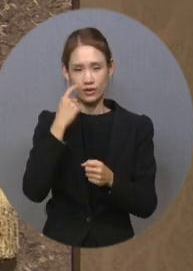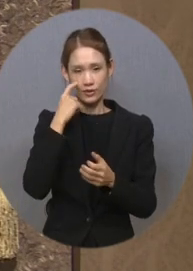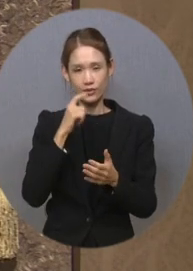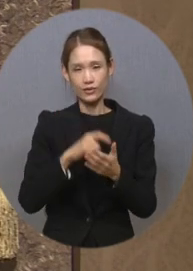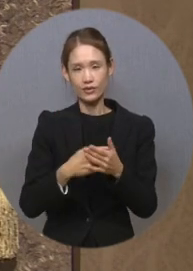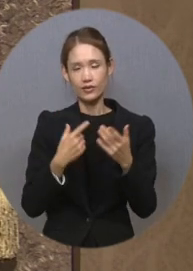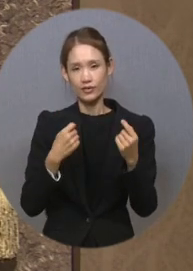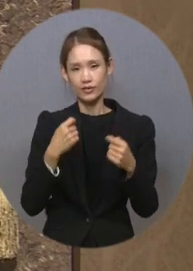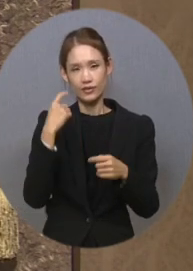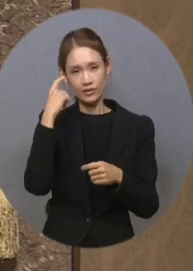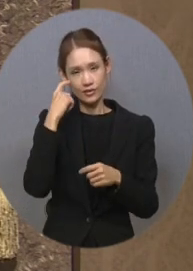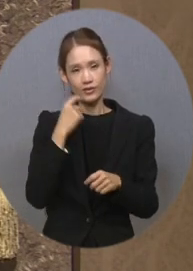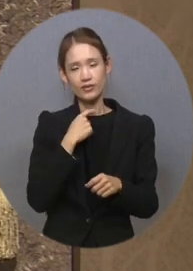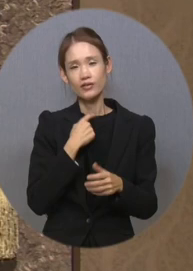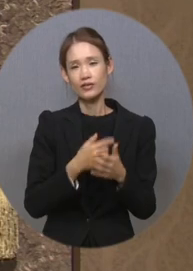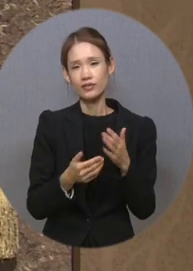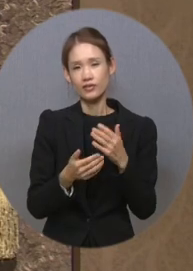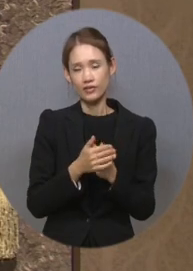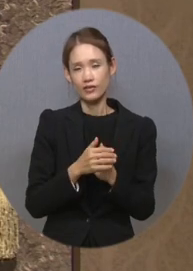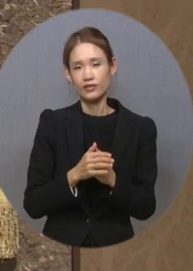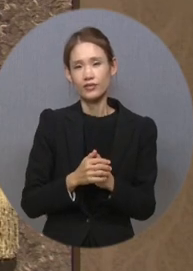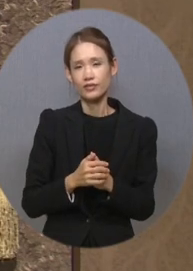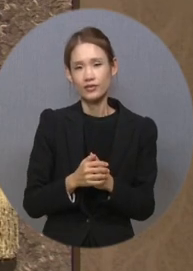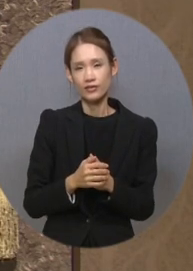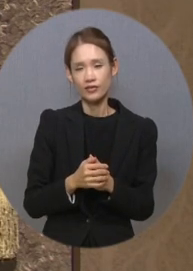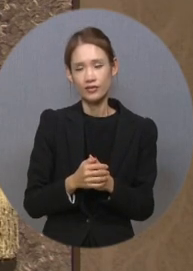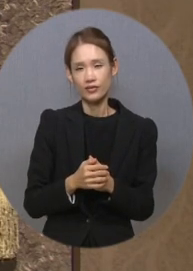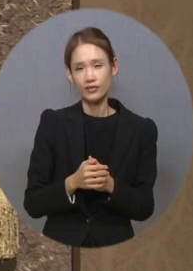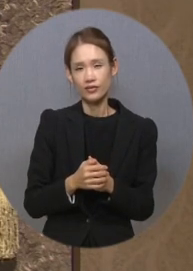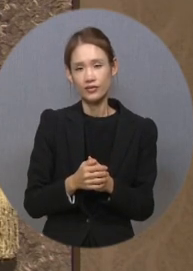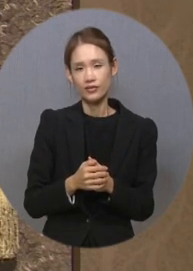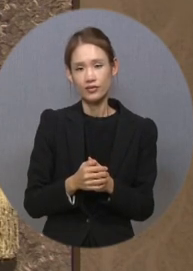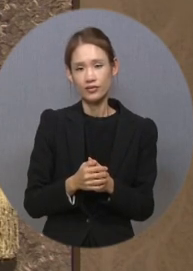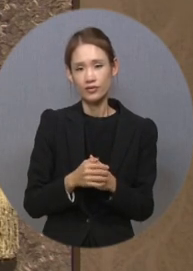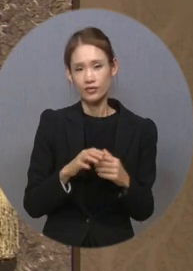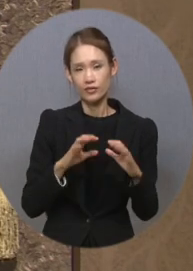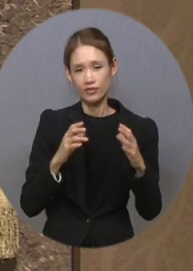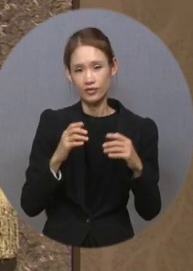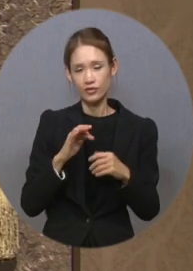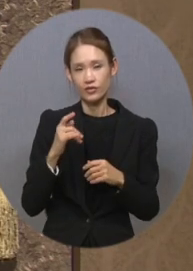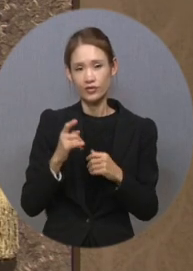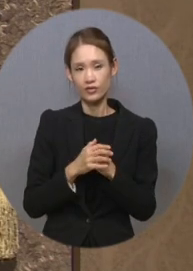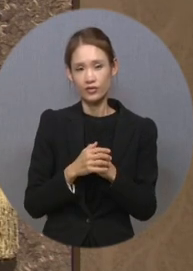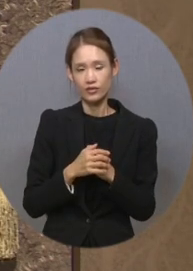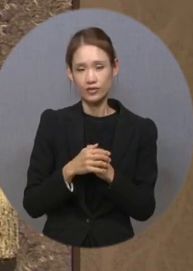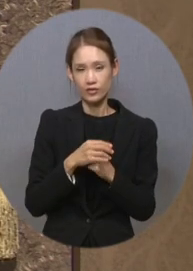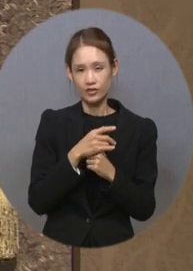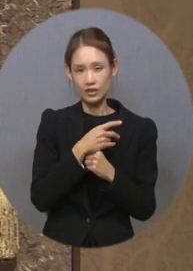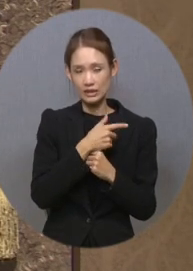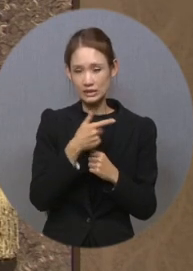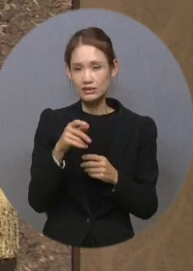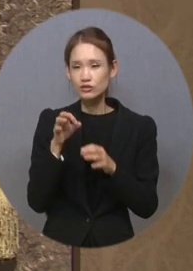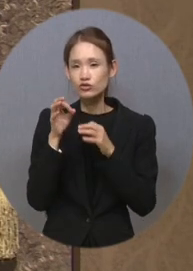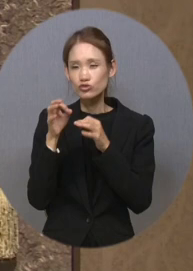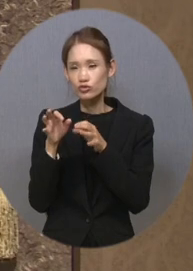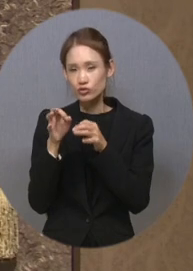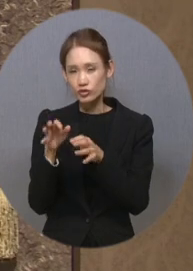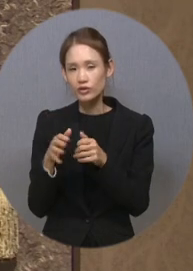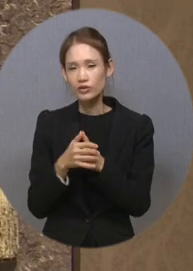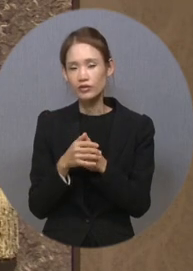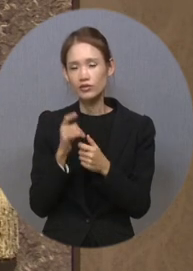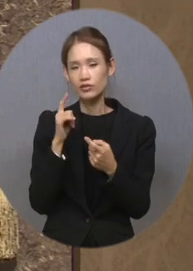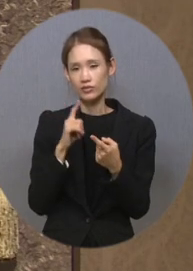하는 그런 걸 해왔다고 생각합니다. 그리고 여수 우리 국가산단을 비롯해서 대규모 투자